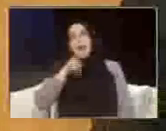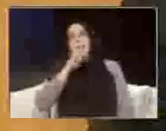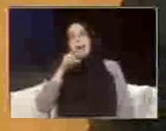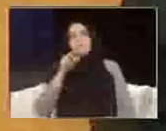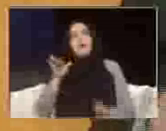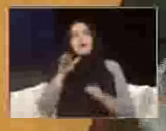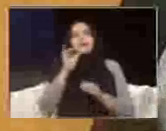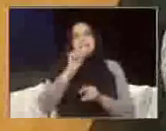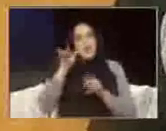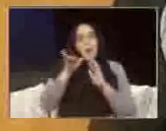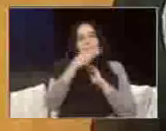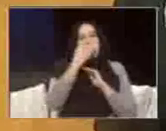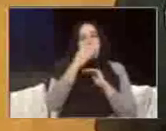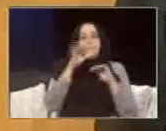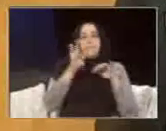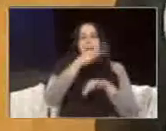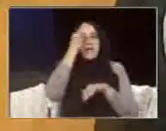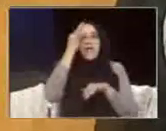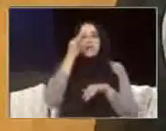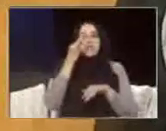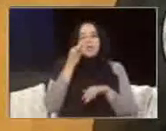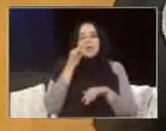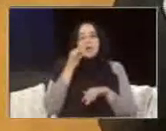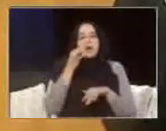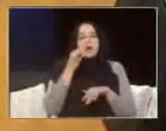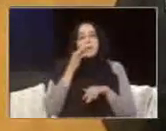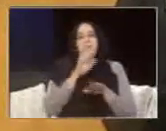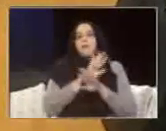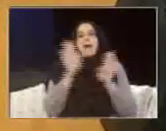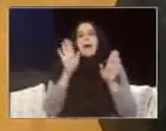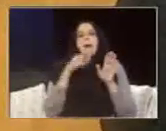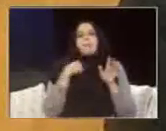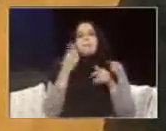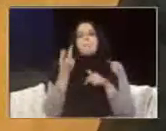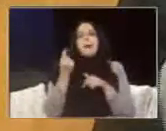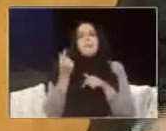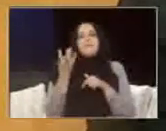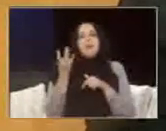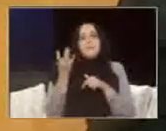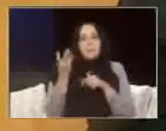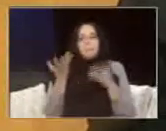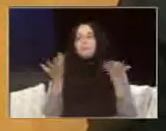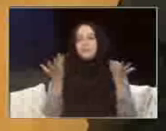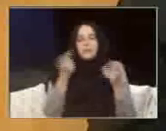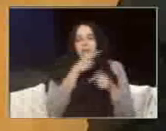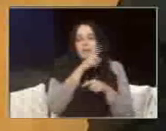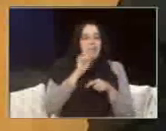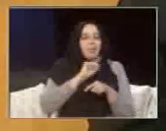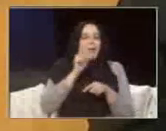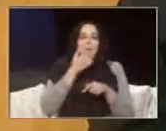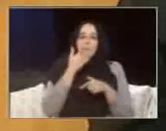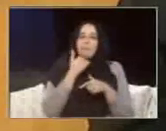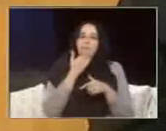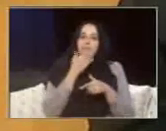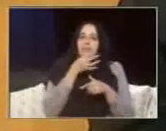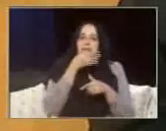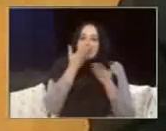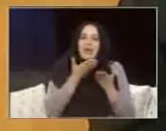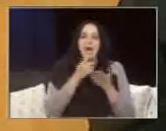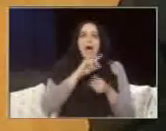يكون اثم، لان من عود نفسه على الطاعه تعود عليه، ومن عود نفسه على التلفظ بالمعصيه تعود